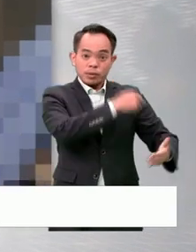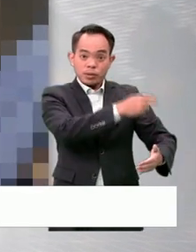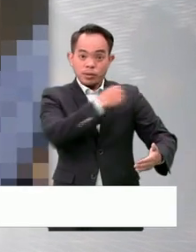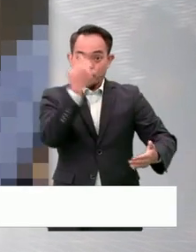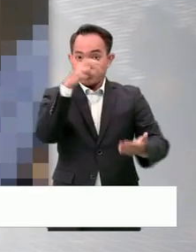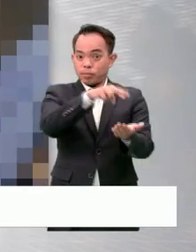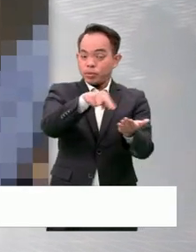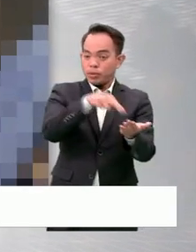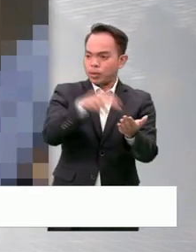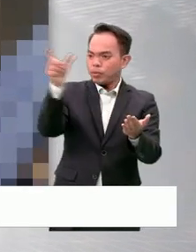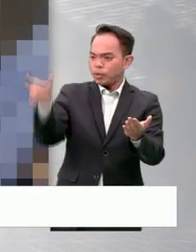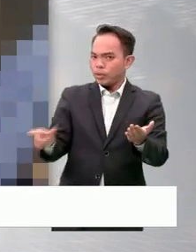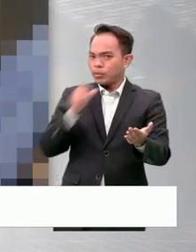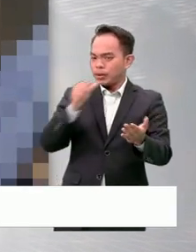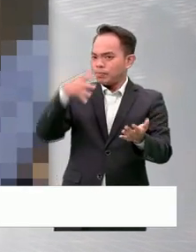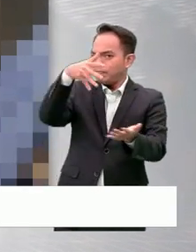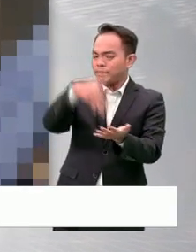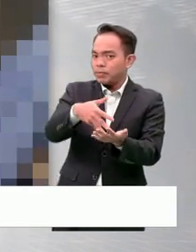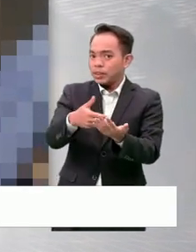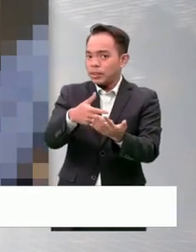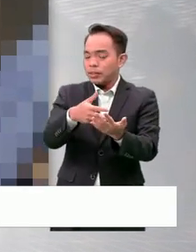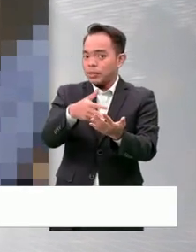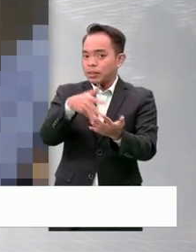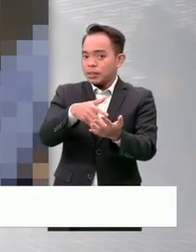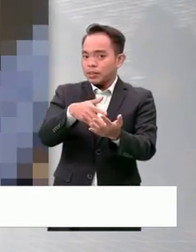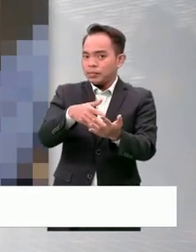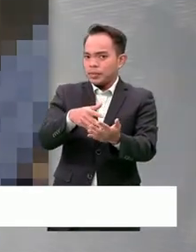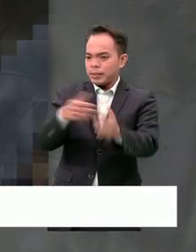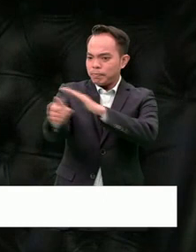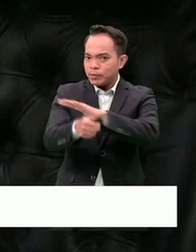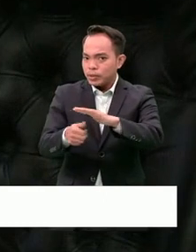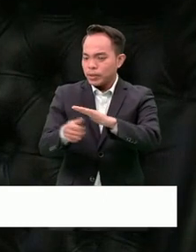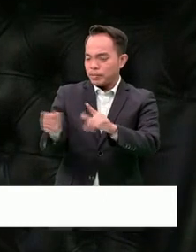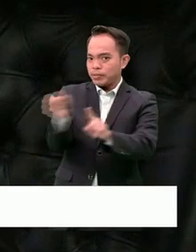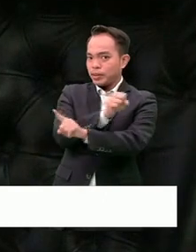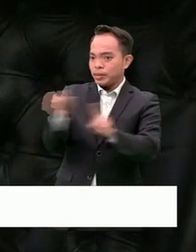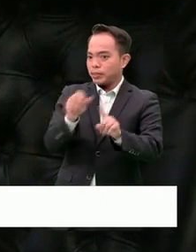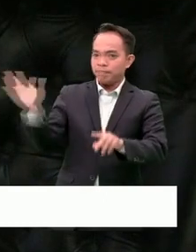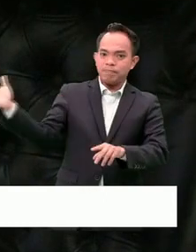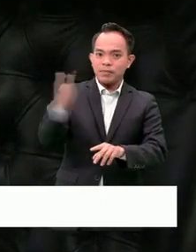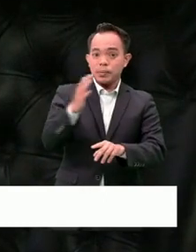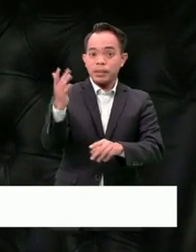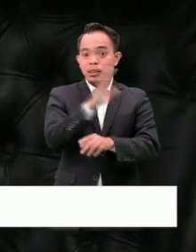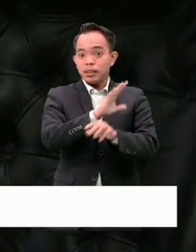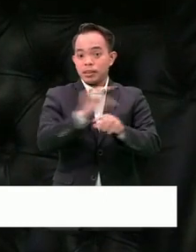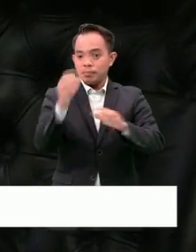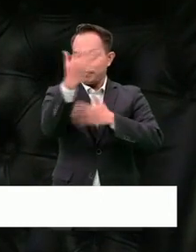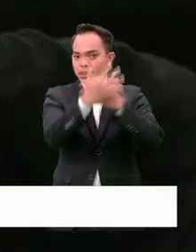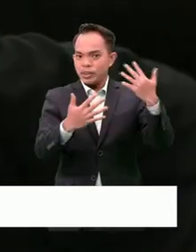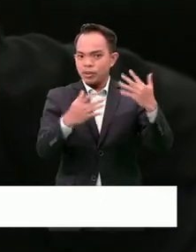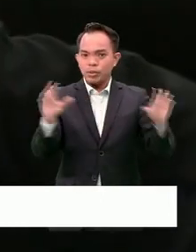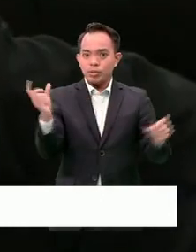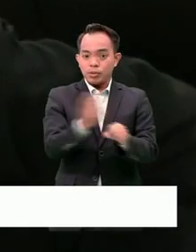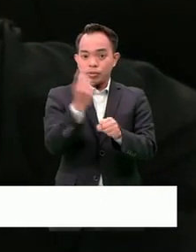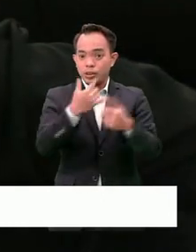lanjut. Wanita ini bukan sahaja dikurung dan dipantau ketat majikannya, malah ditampar serta dicederakan menggunakan kayu